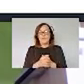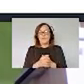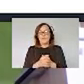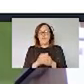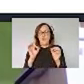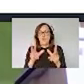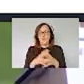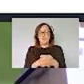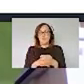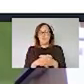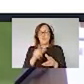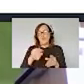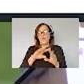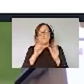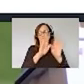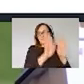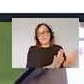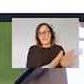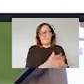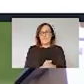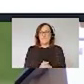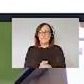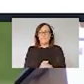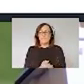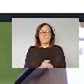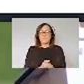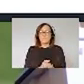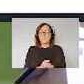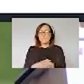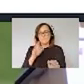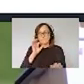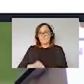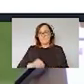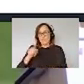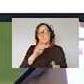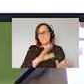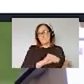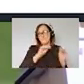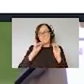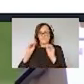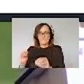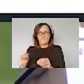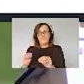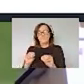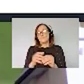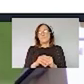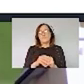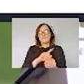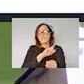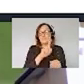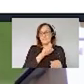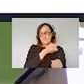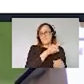Ok. I tutaj to zostawię na razie, drodzy Państwo, a ja szybciutko przełączę się